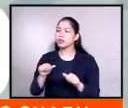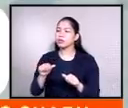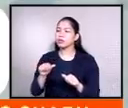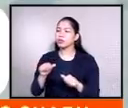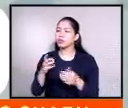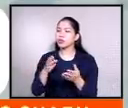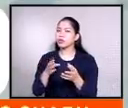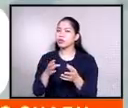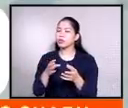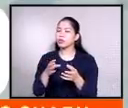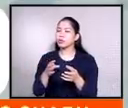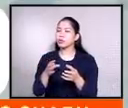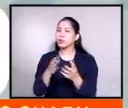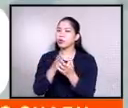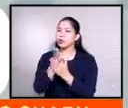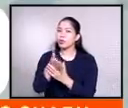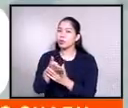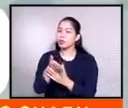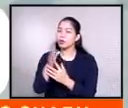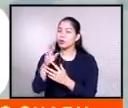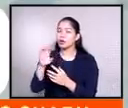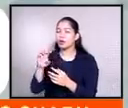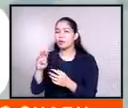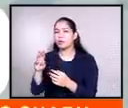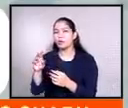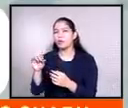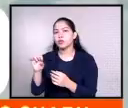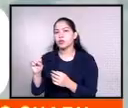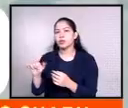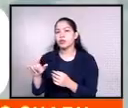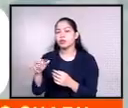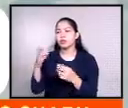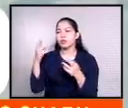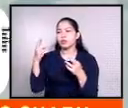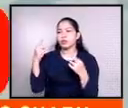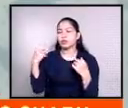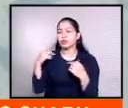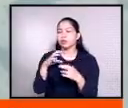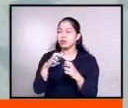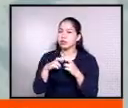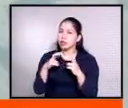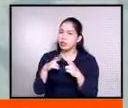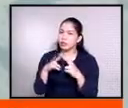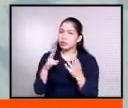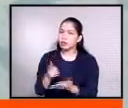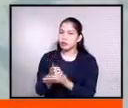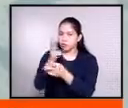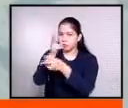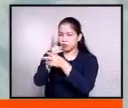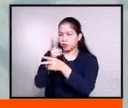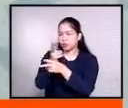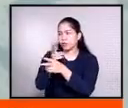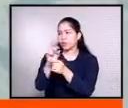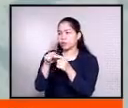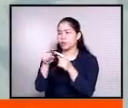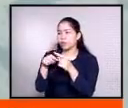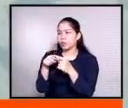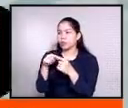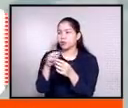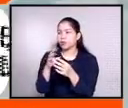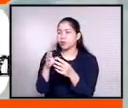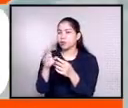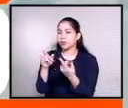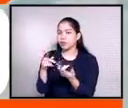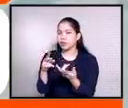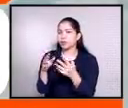sa pamagitan po ng ating embahada doon sa Riyadh. And maging kami din po ay tututukan po namin to from time to time. Kami po ay gagawa ng